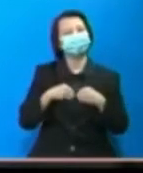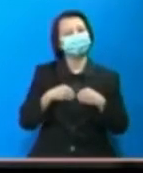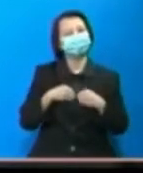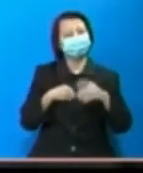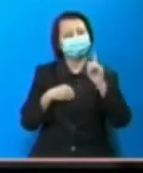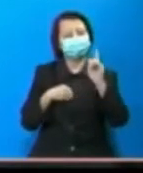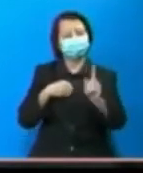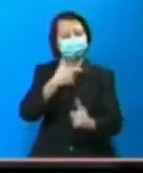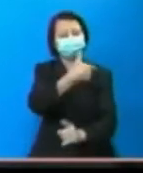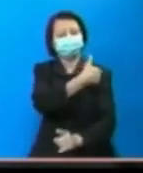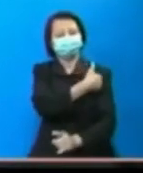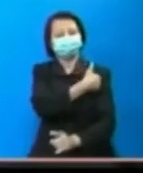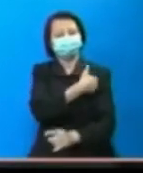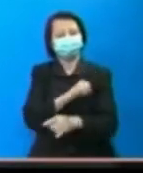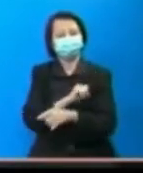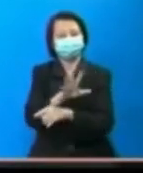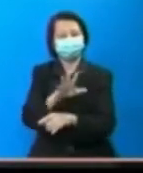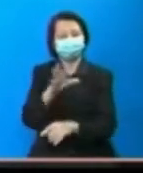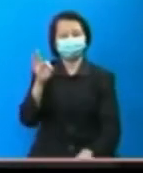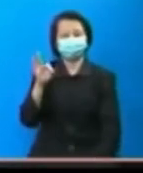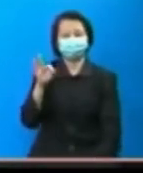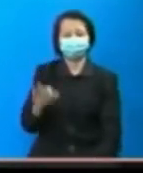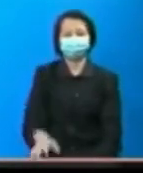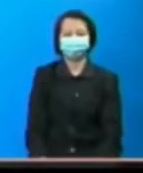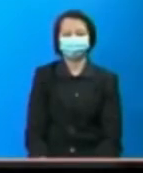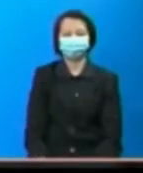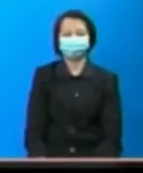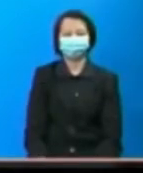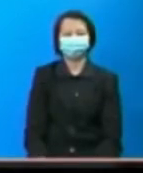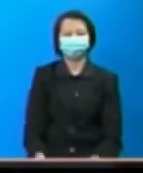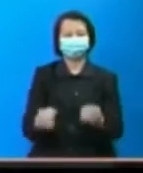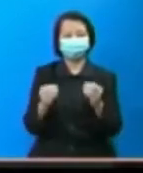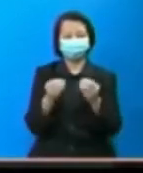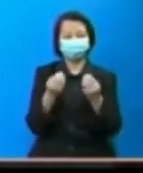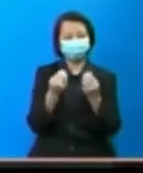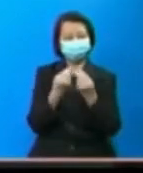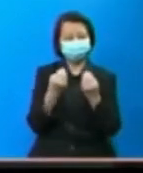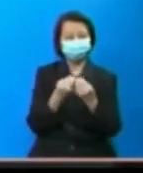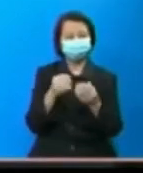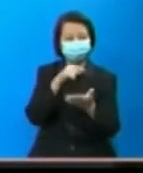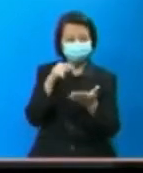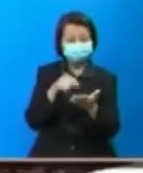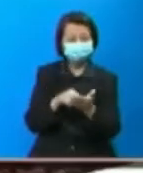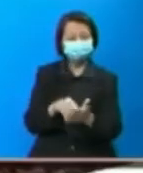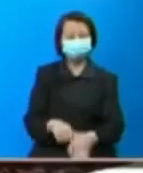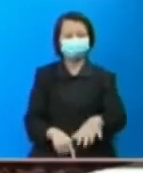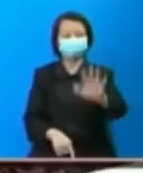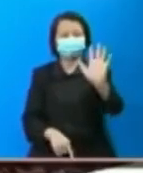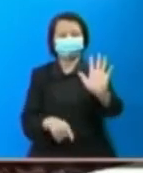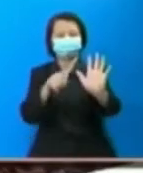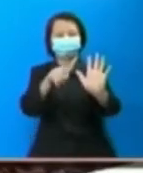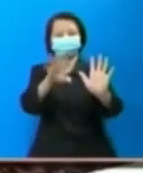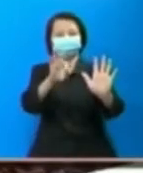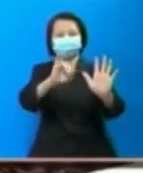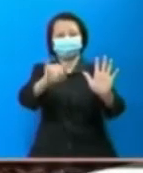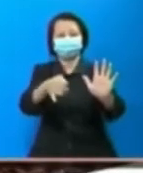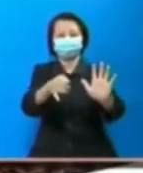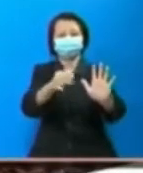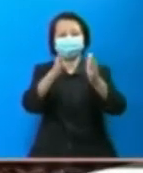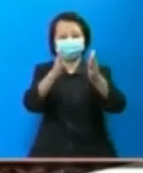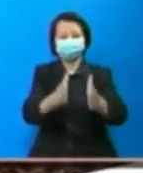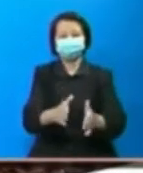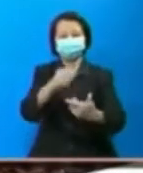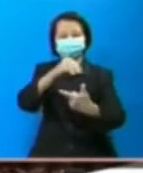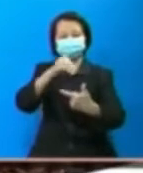satu Doors reaksi uncommitted 19 daripada jumlah ini 59 juta orang